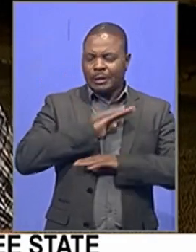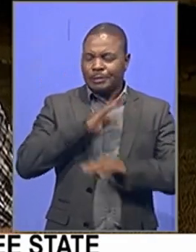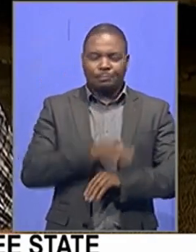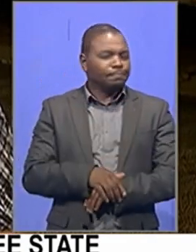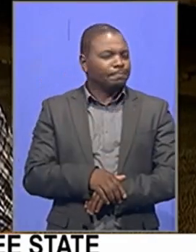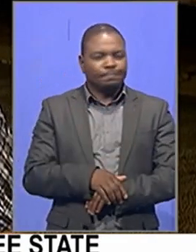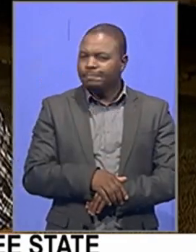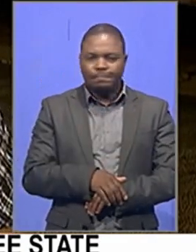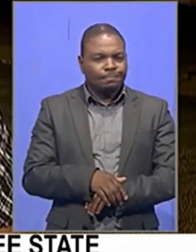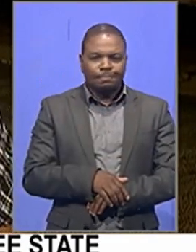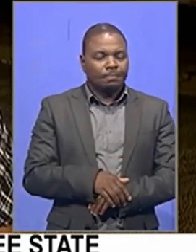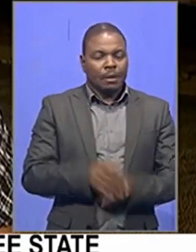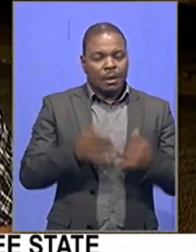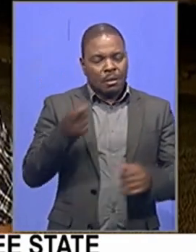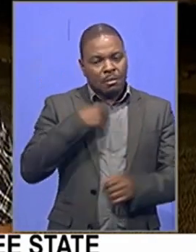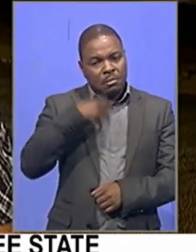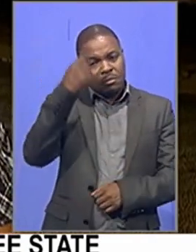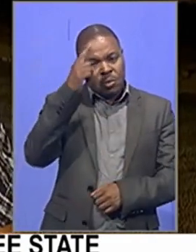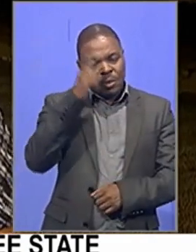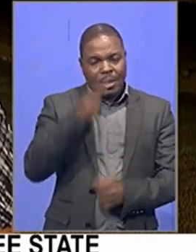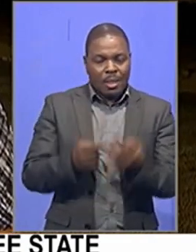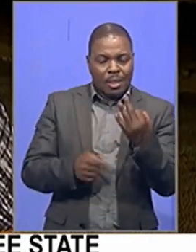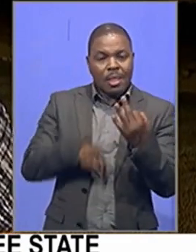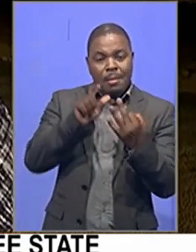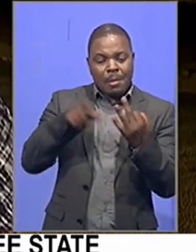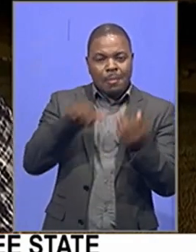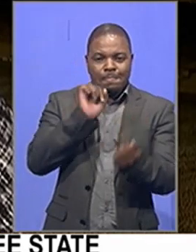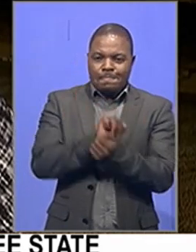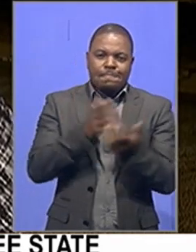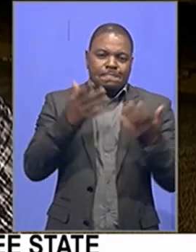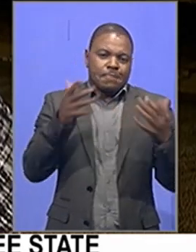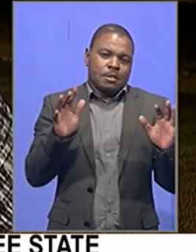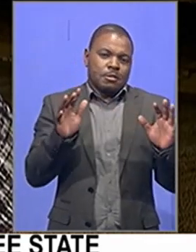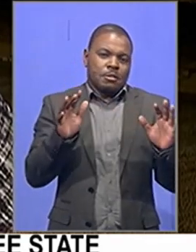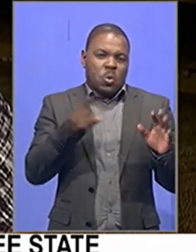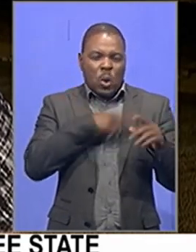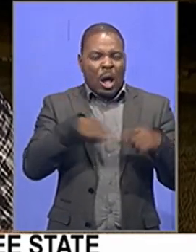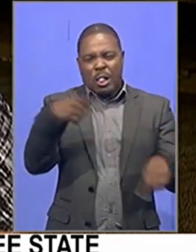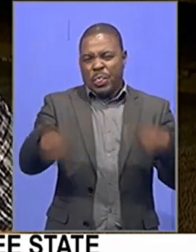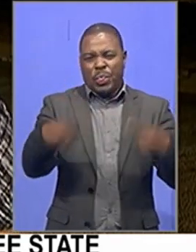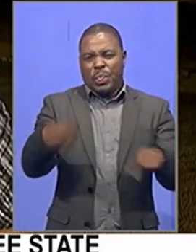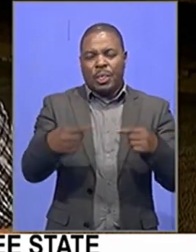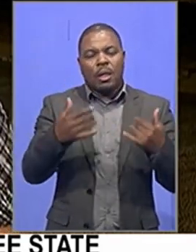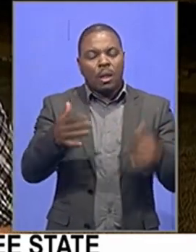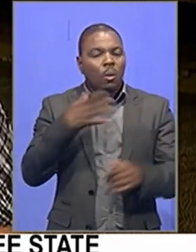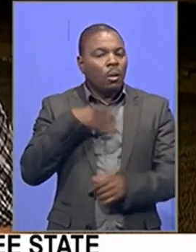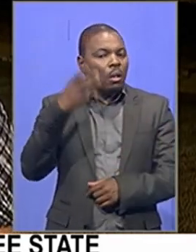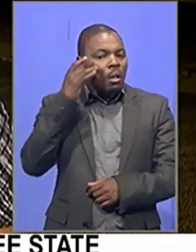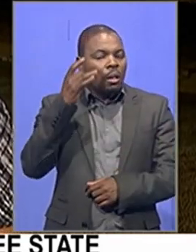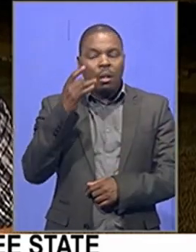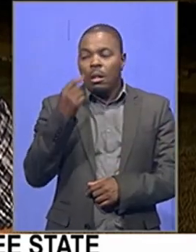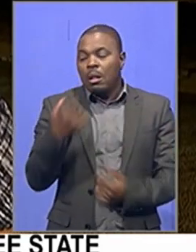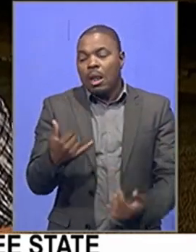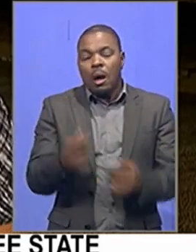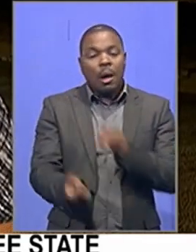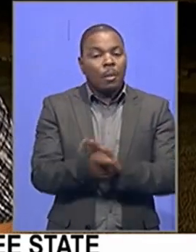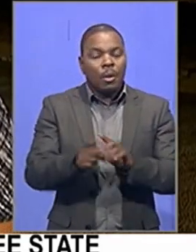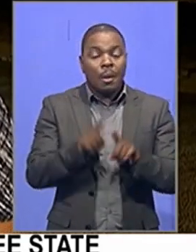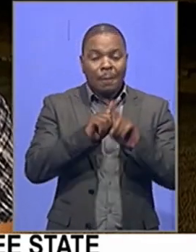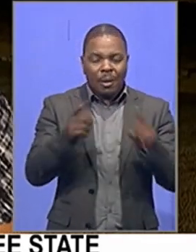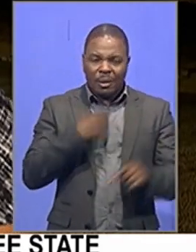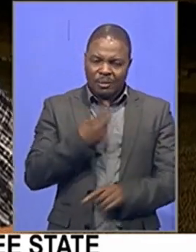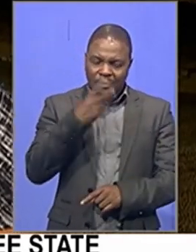fela ho utlwisisa hore hona le batho ba bararo ba tshwerweng ka nako eo ya morusu mme re tla utlwa tsa morao ka bona fela ho